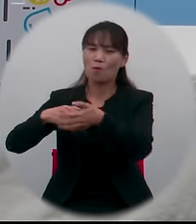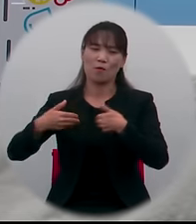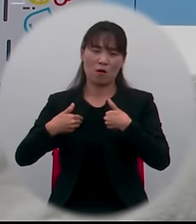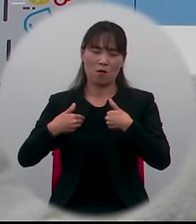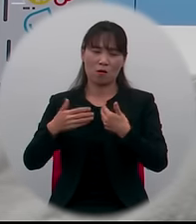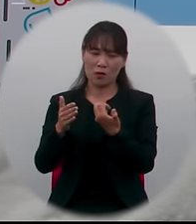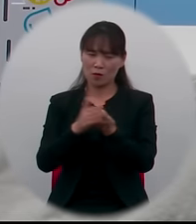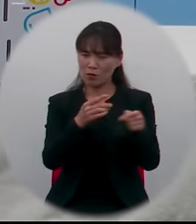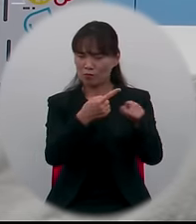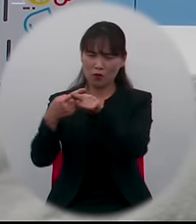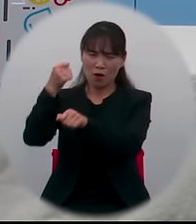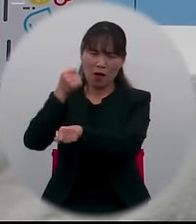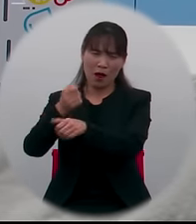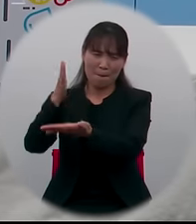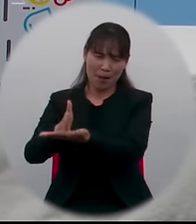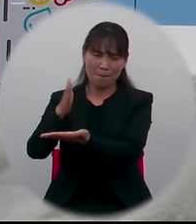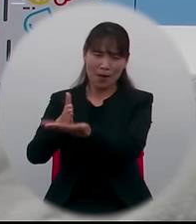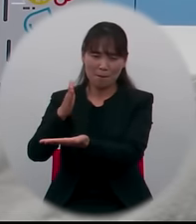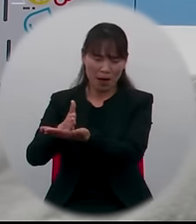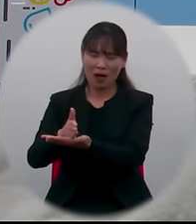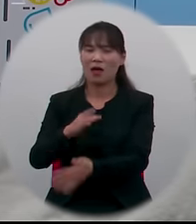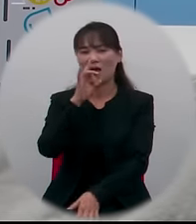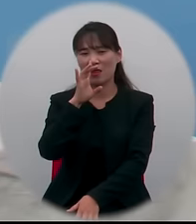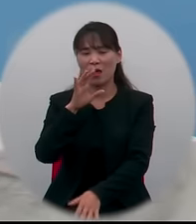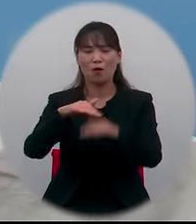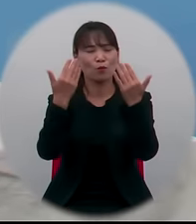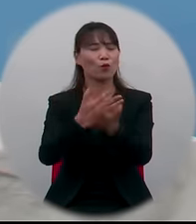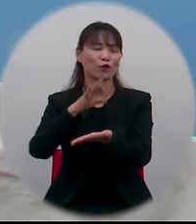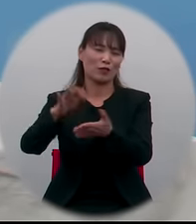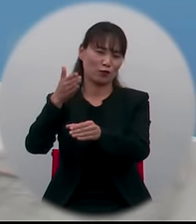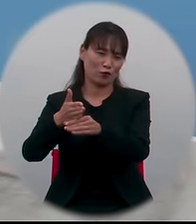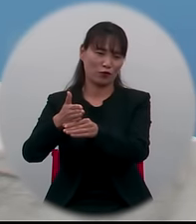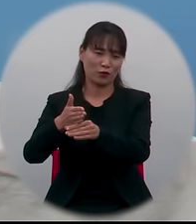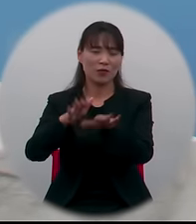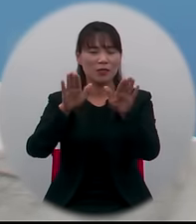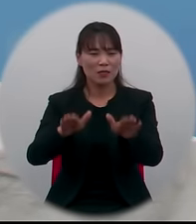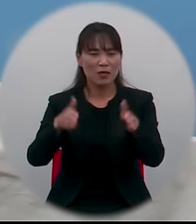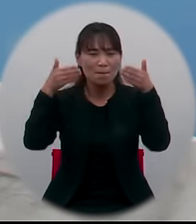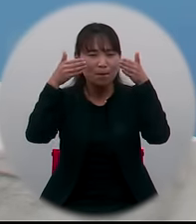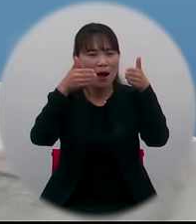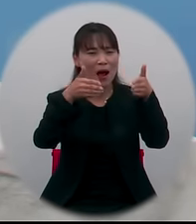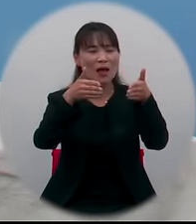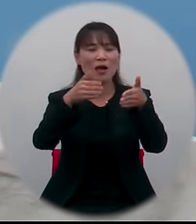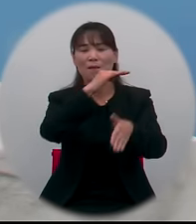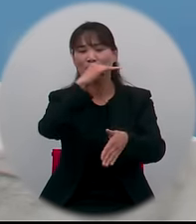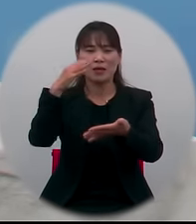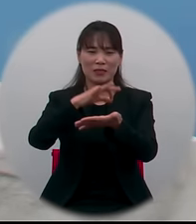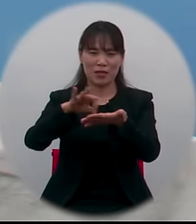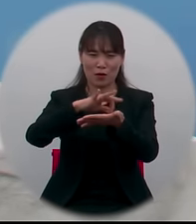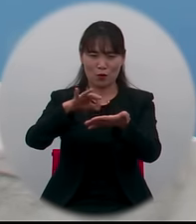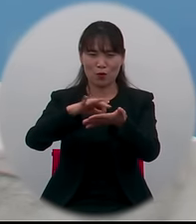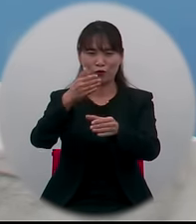있습니다 그러다 보니까 무작정 하지 말라고 해서 되는 시대가 아니에요 모두가 쓰고 있죠 그래서 이제 방향을 바른 사용